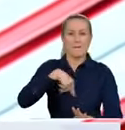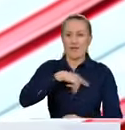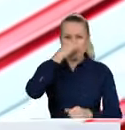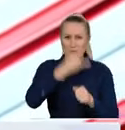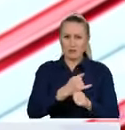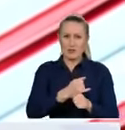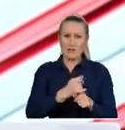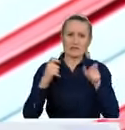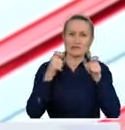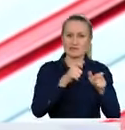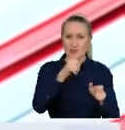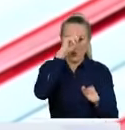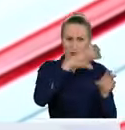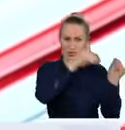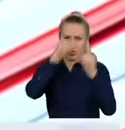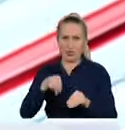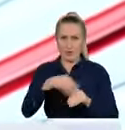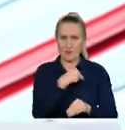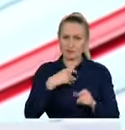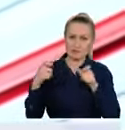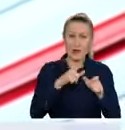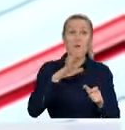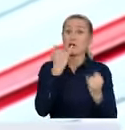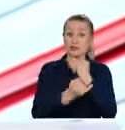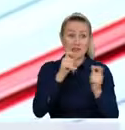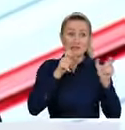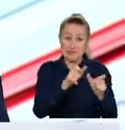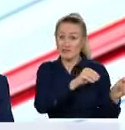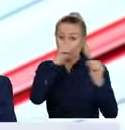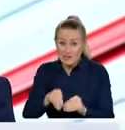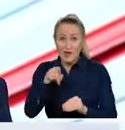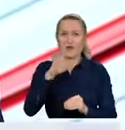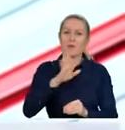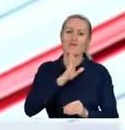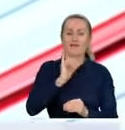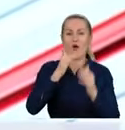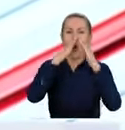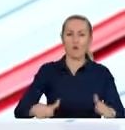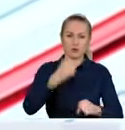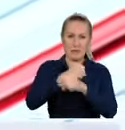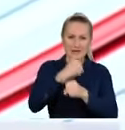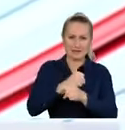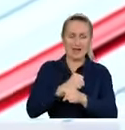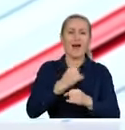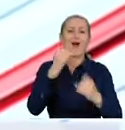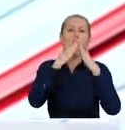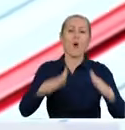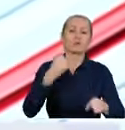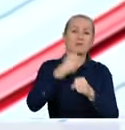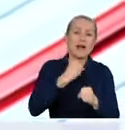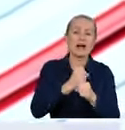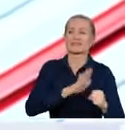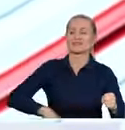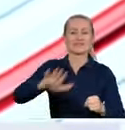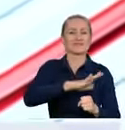na siłę w pracy w Polsce, bo to będą obozy pracy. Natomiast jeśli chodzi o obozy pracy i zasieki, to ja